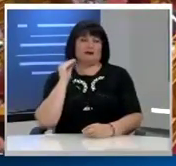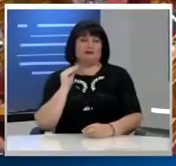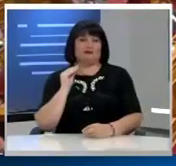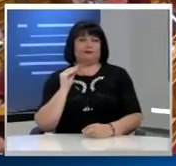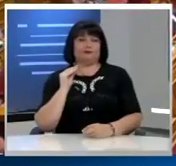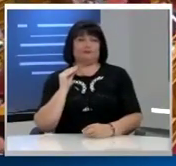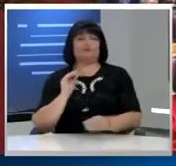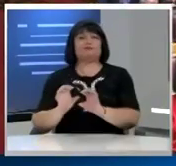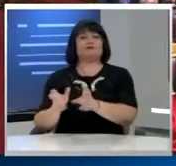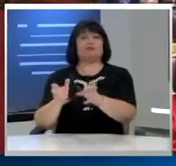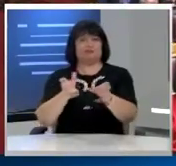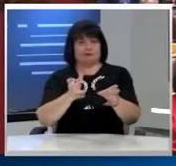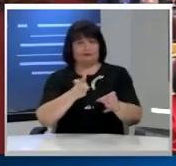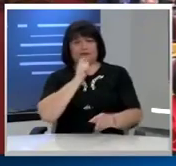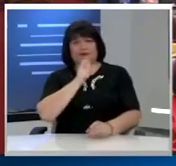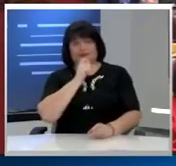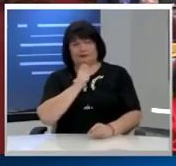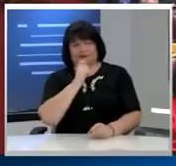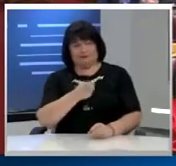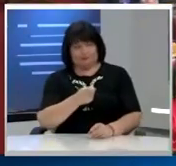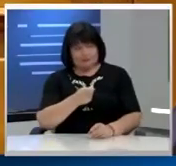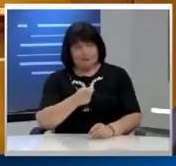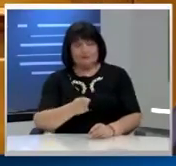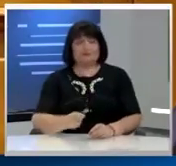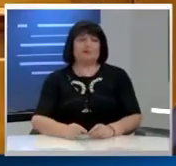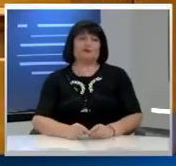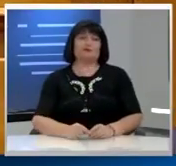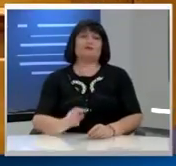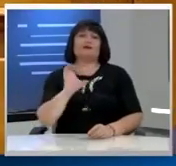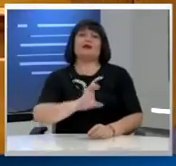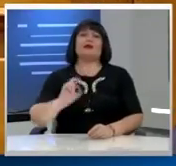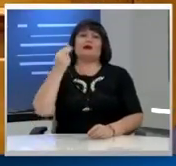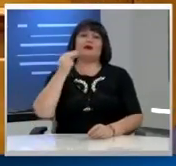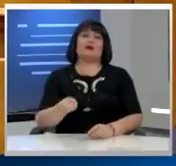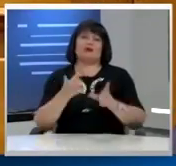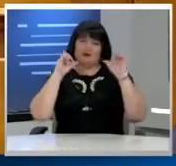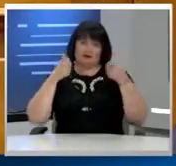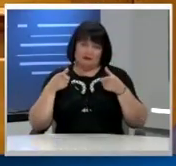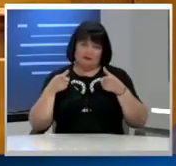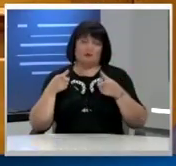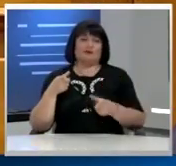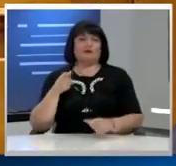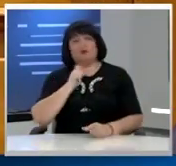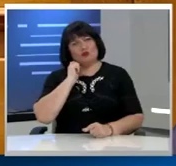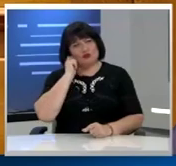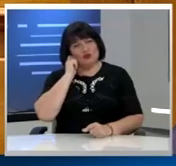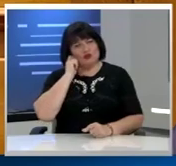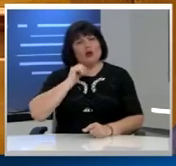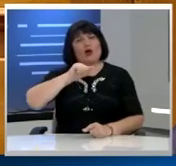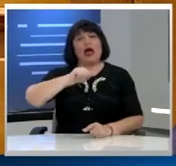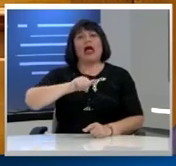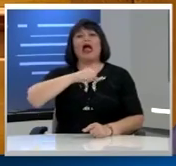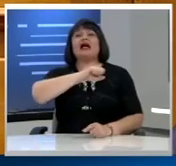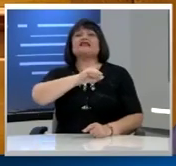Άκουσα προχθές σε μία τηλεοπτική συνέντευξη την Ευρωβουλευτήνα της Νέας Δημοκρατίας, την κυρία